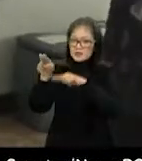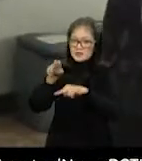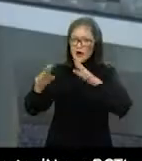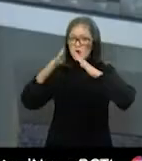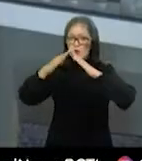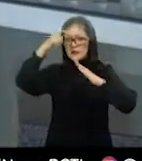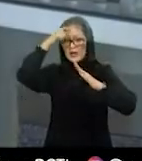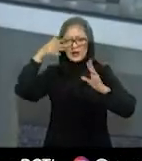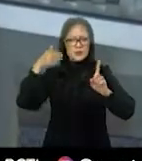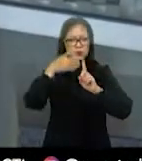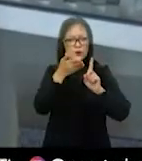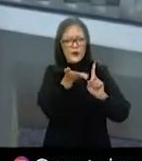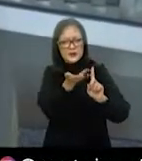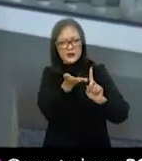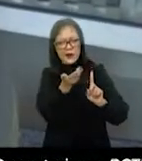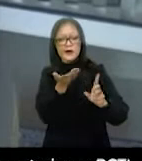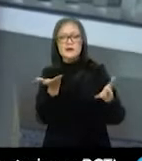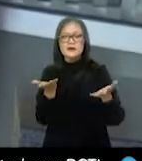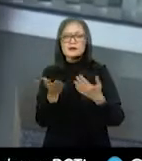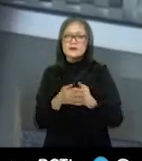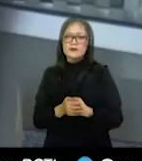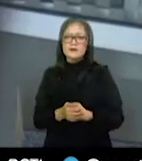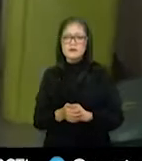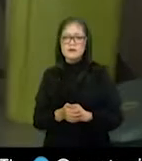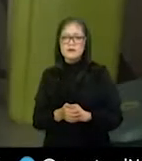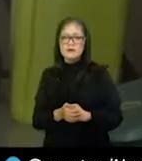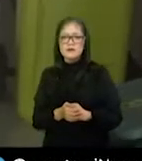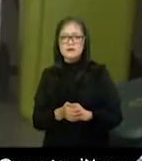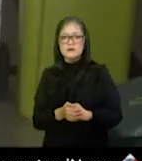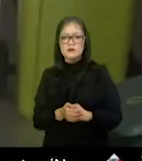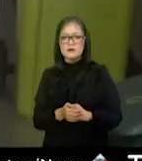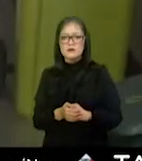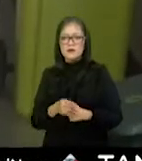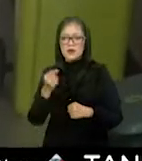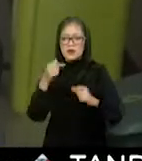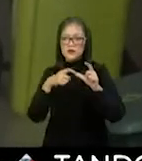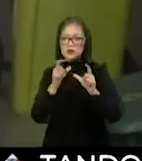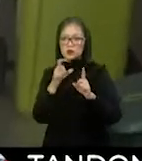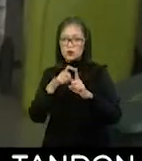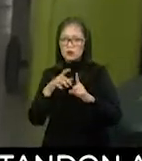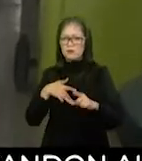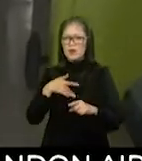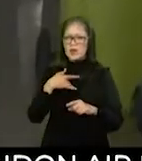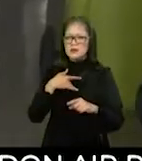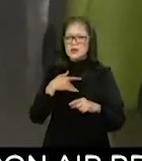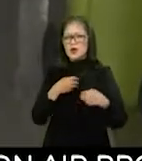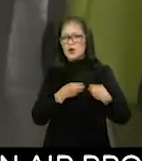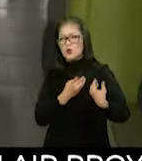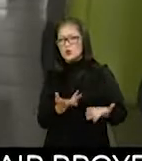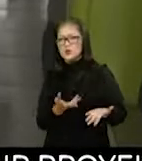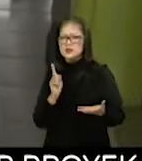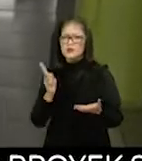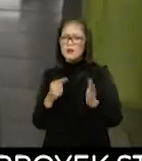tidak menemukan pelecehan seksual seperti tuduhan etap wanita pihak RSUD RA Kartini merasa dirugikan atas unggahan etap wanita